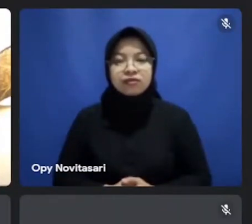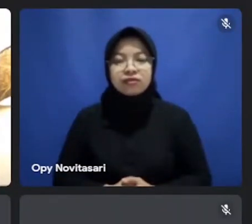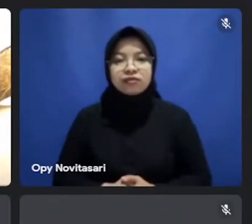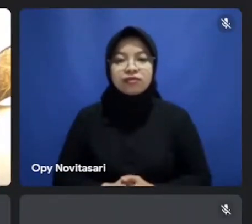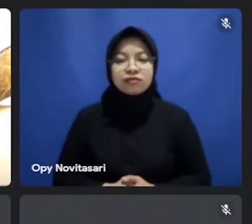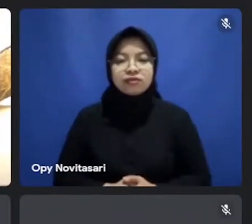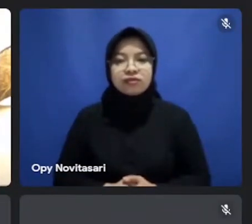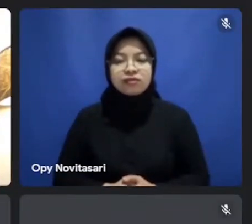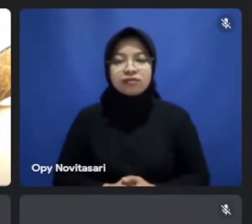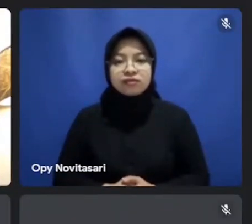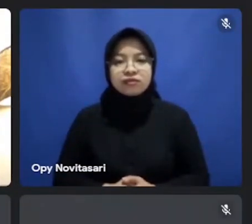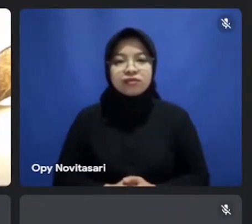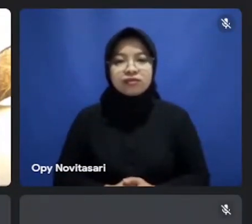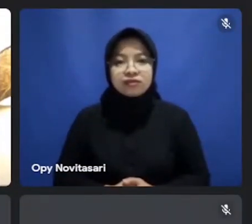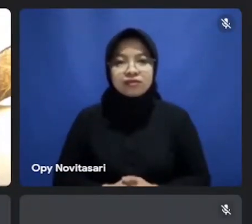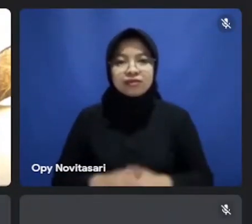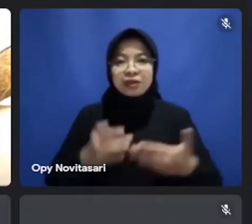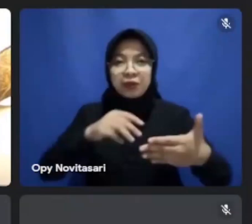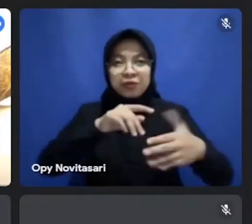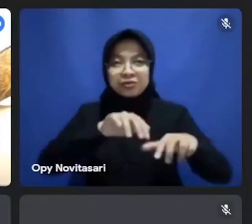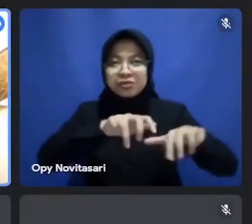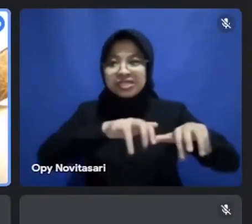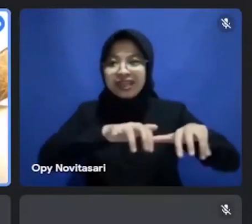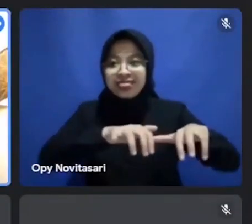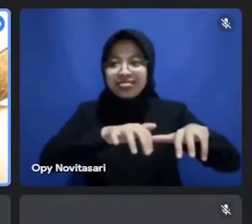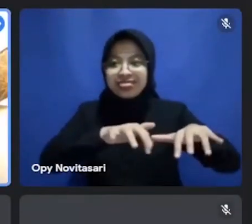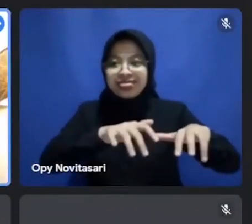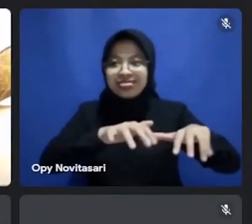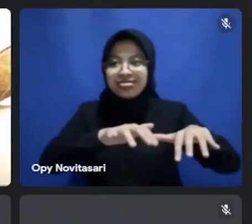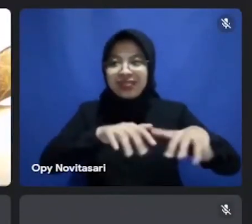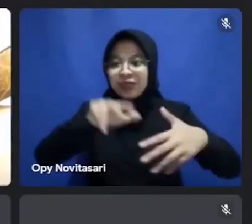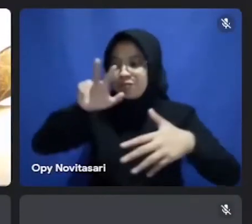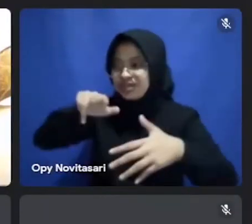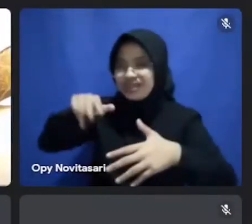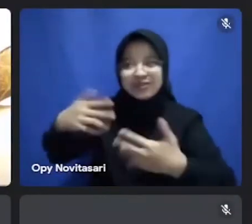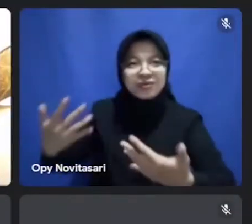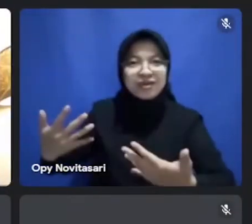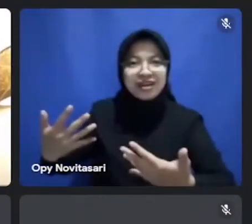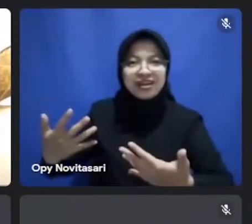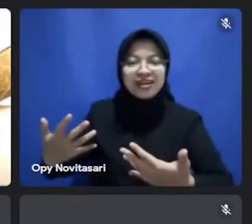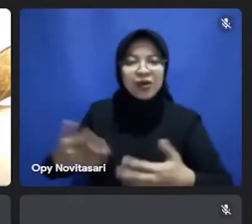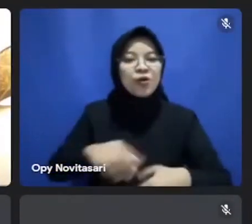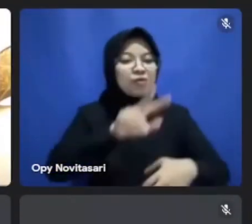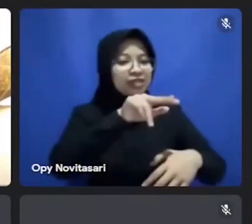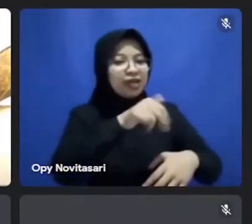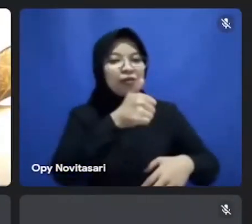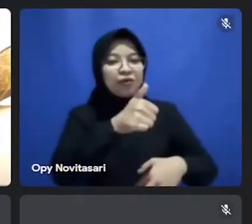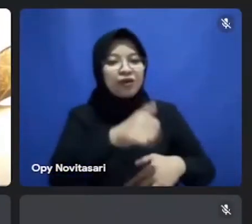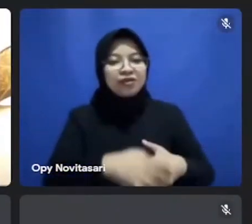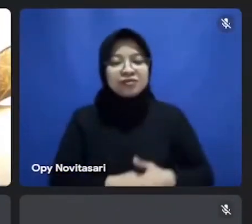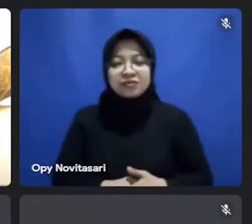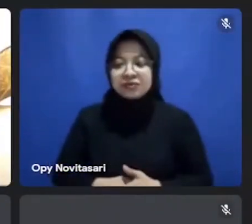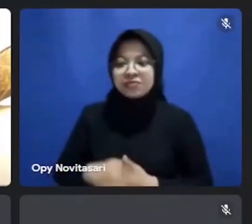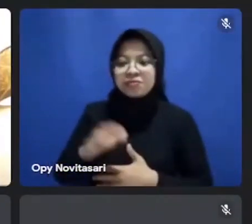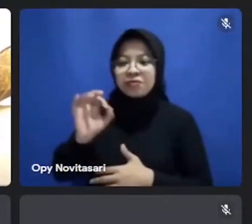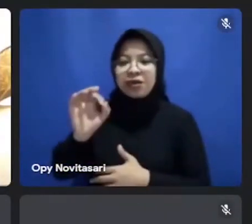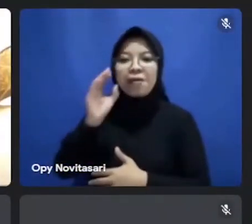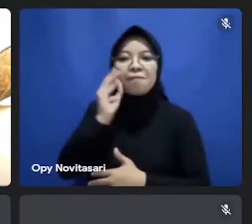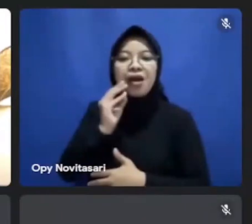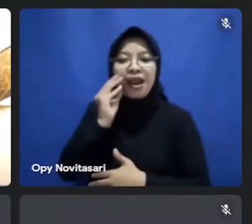mbakani atau dibacakan aja dibacakan juga bisa Oke jadi sekedar